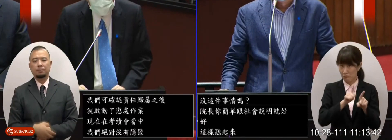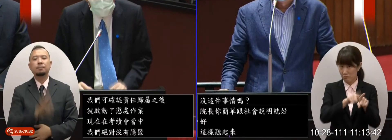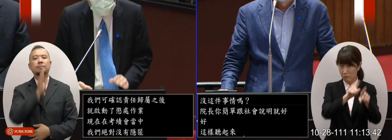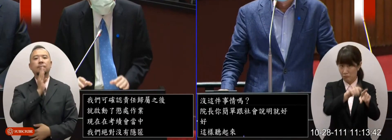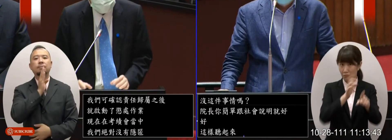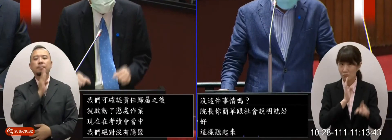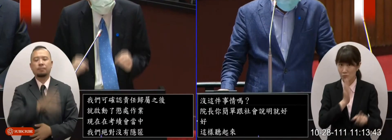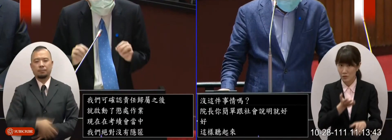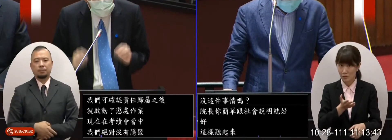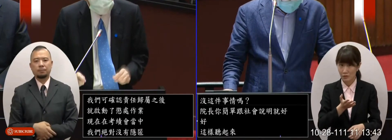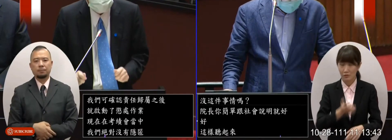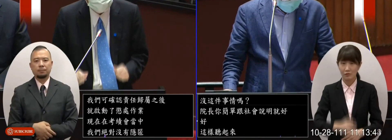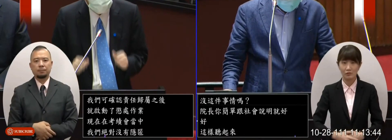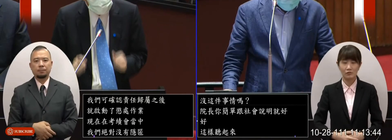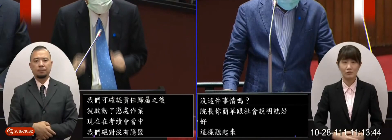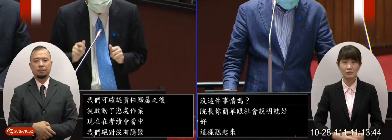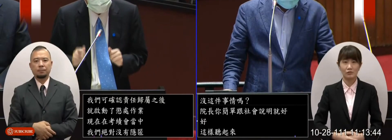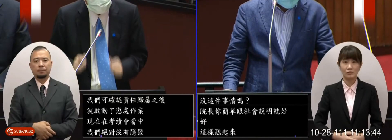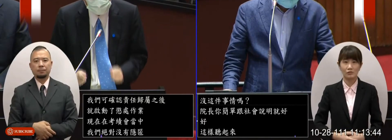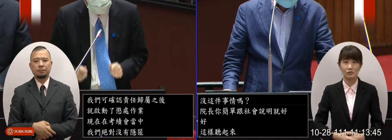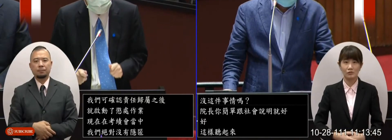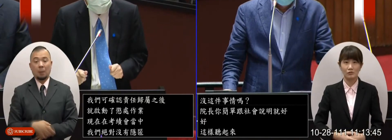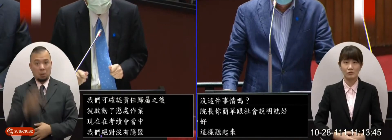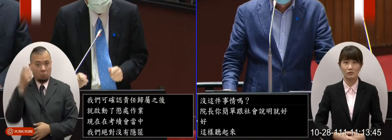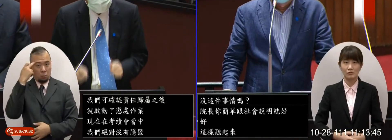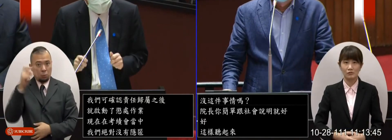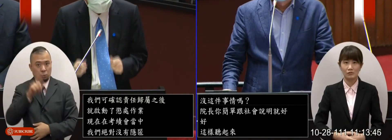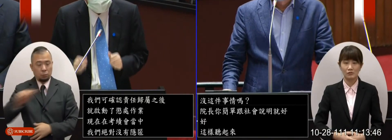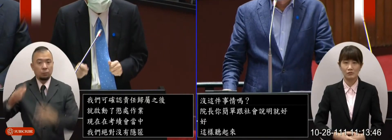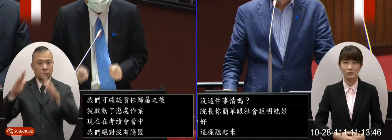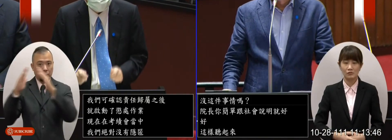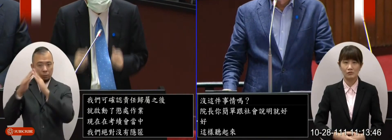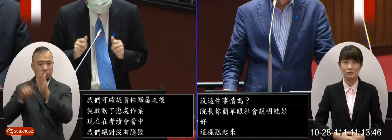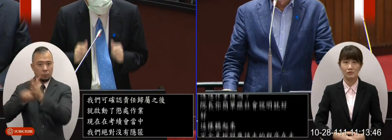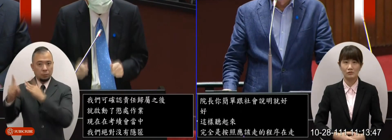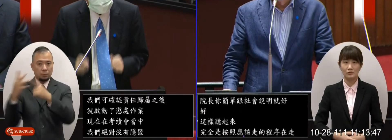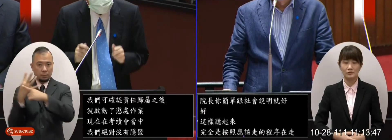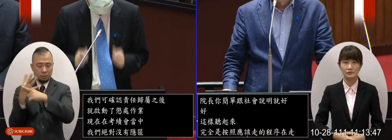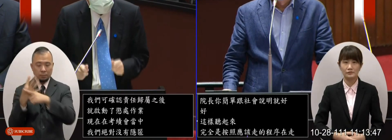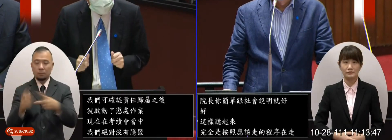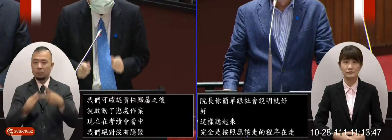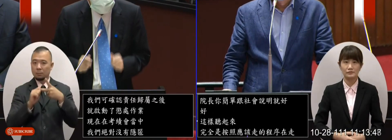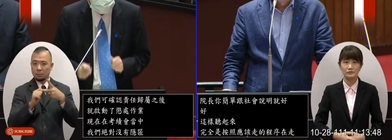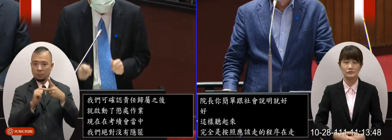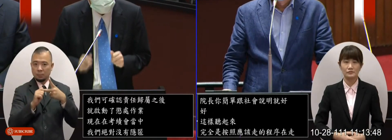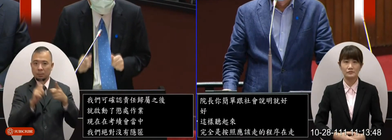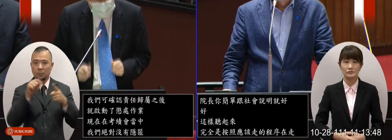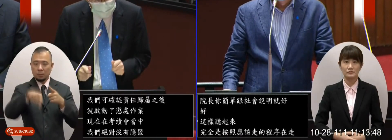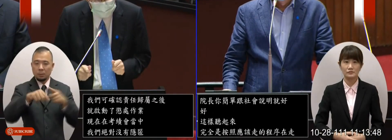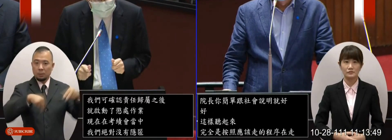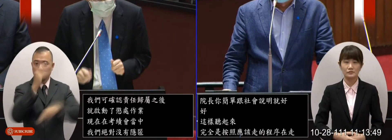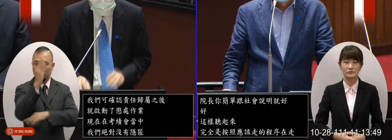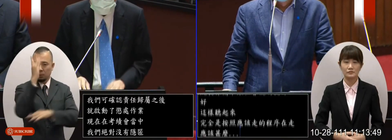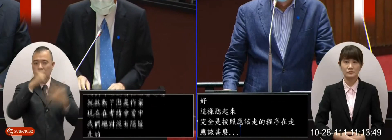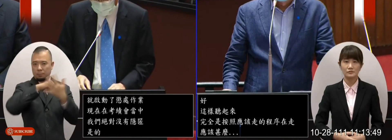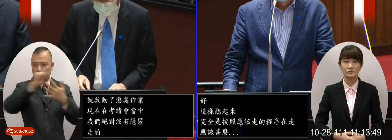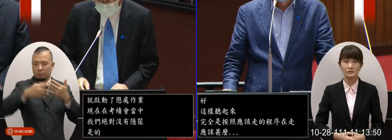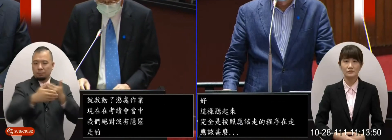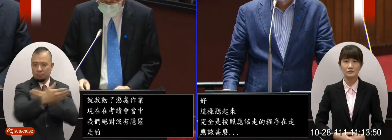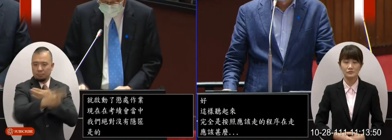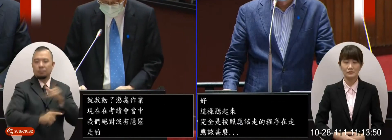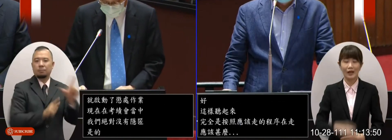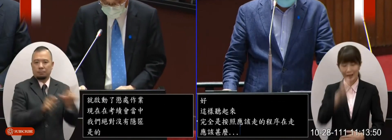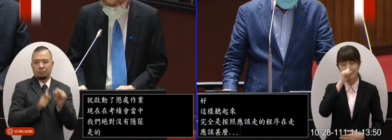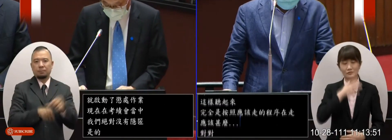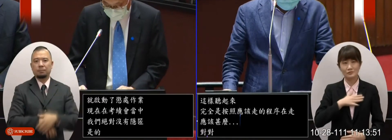的，一方面我们用博物馆的专业，另外一方面我们经过行政程序在走。 好，